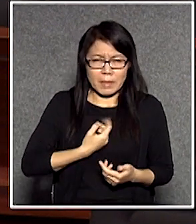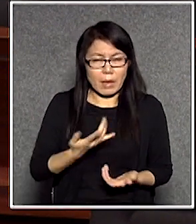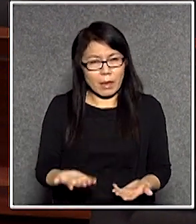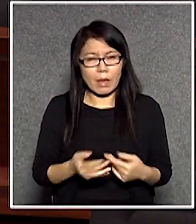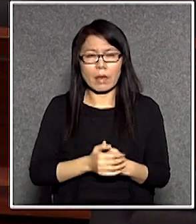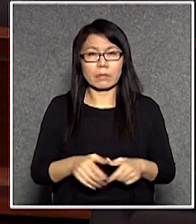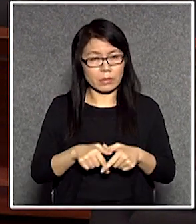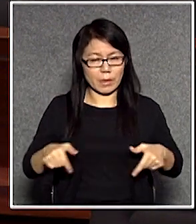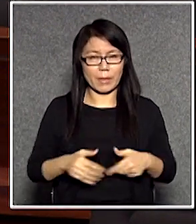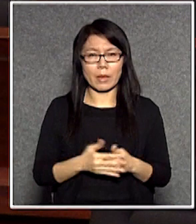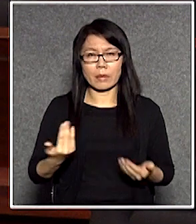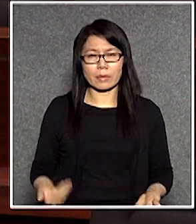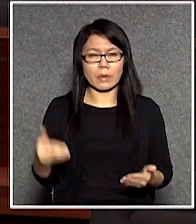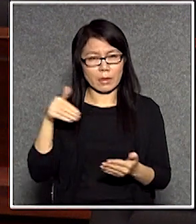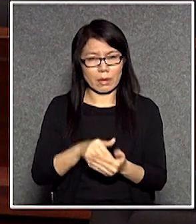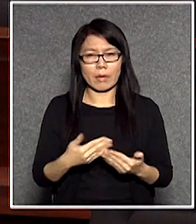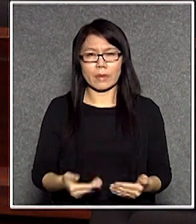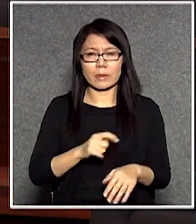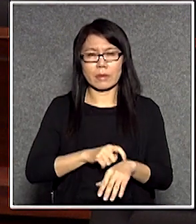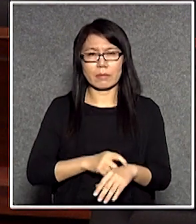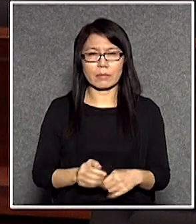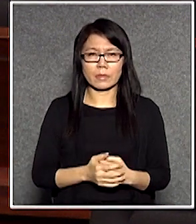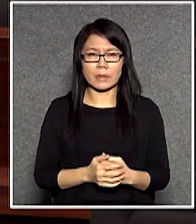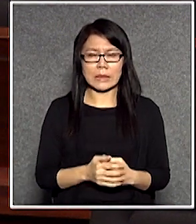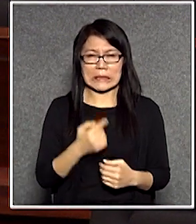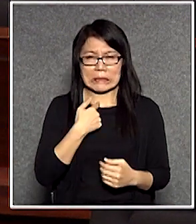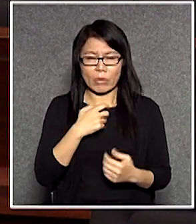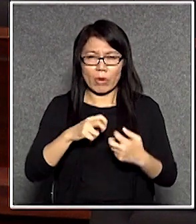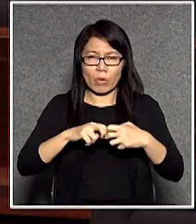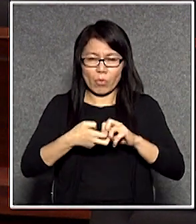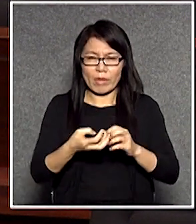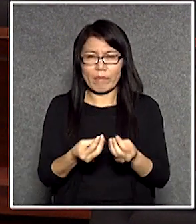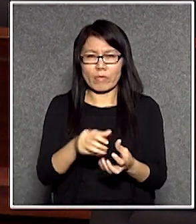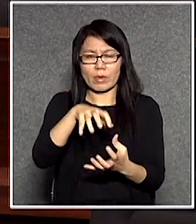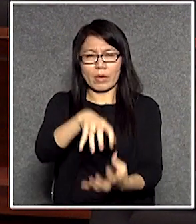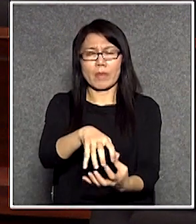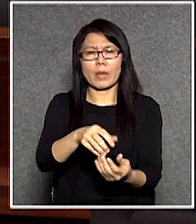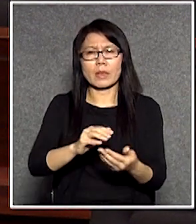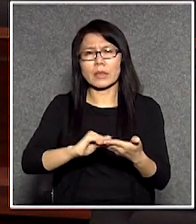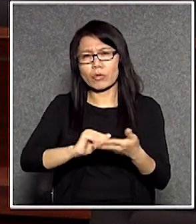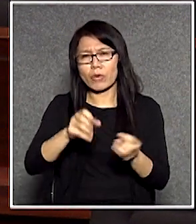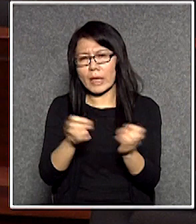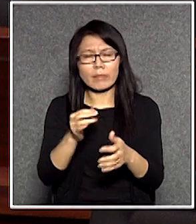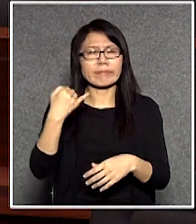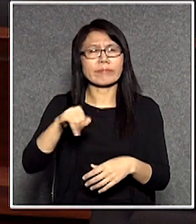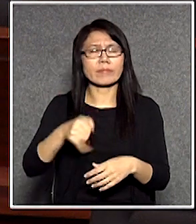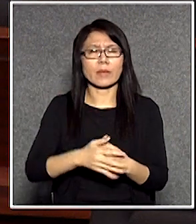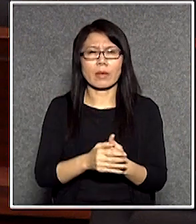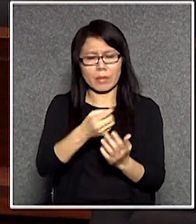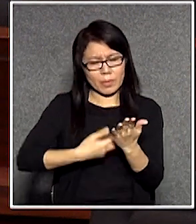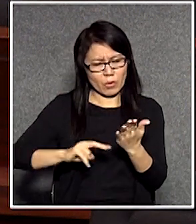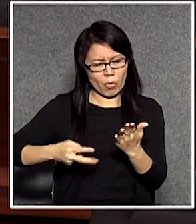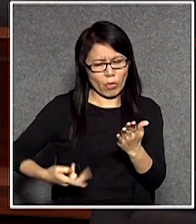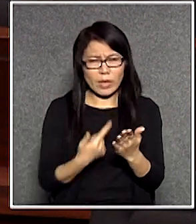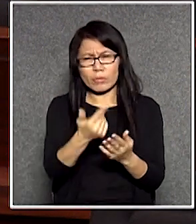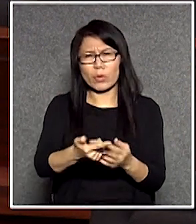坦白一點，現在去到這個位置，即使強硬上骨灰庵都是不可能清楚討論的，這麼多修訂怎